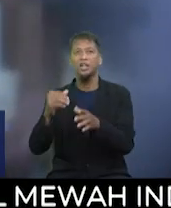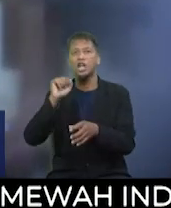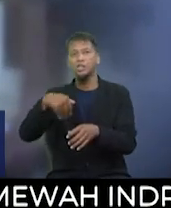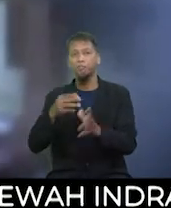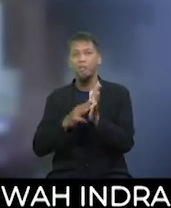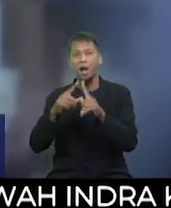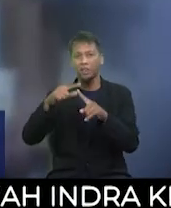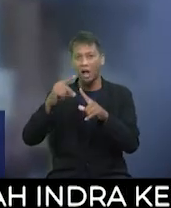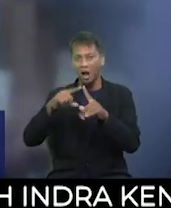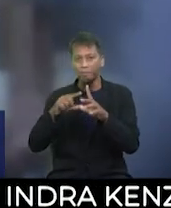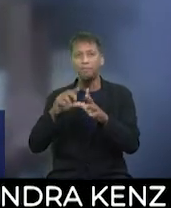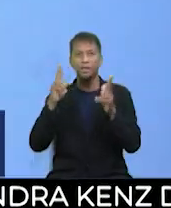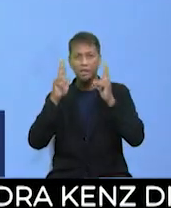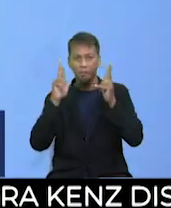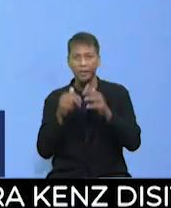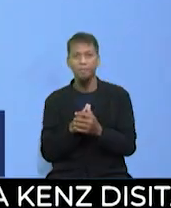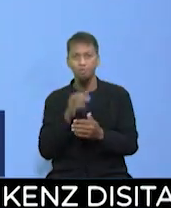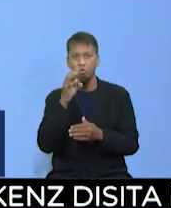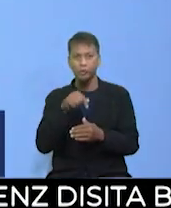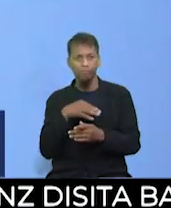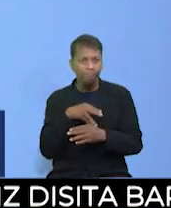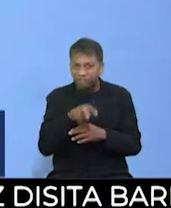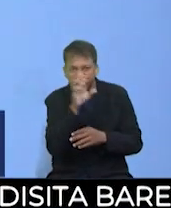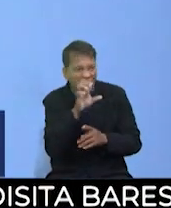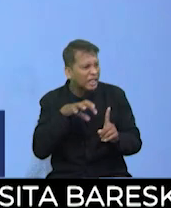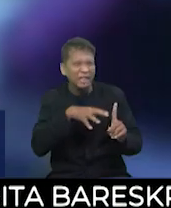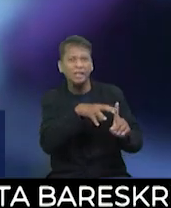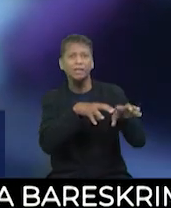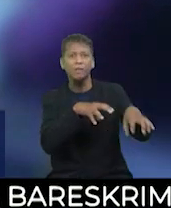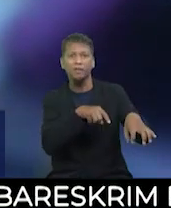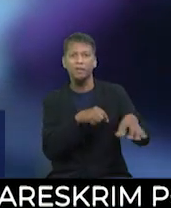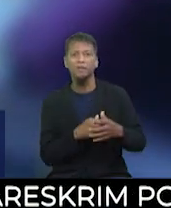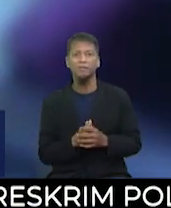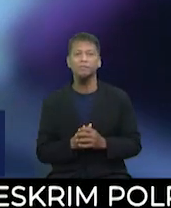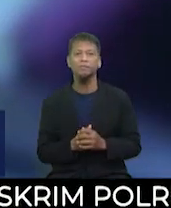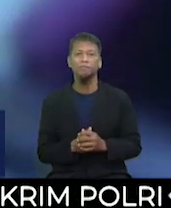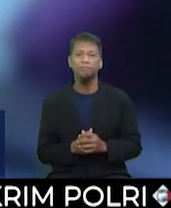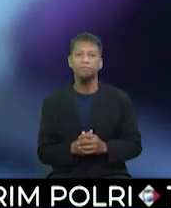Polisi membatasi akses keluar masuk permukiman hanya untuk warga setempat.